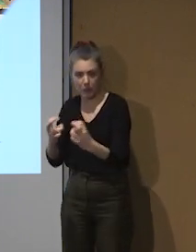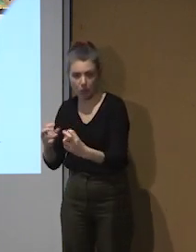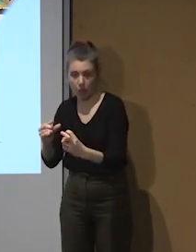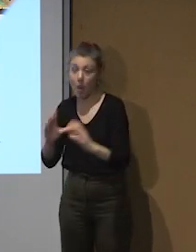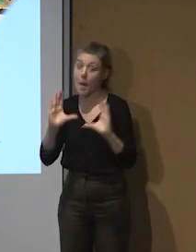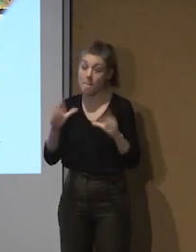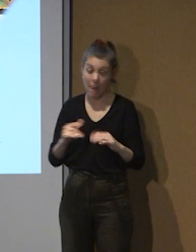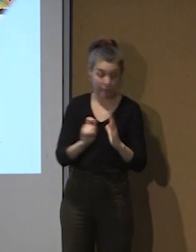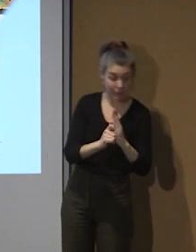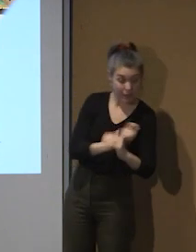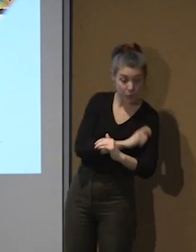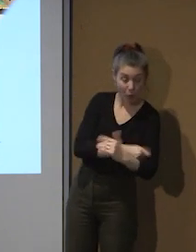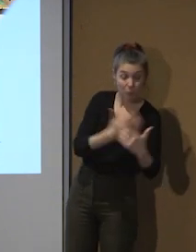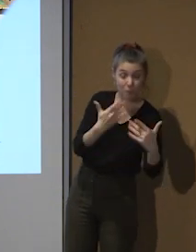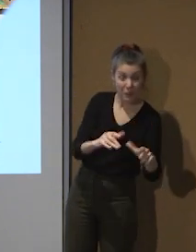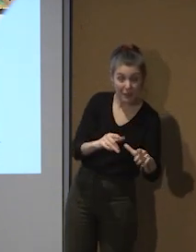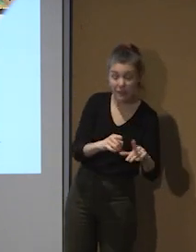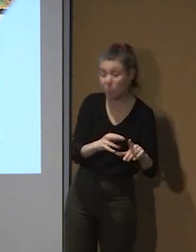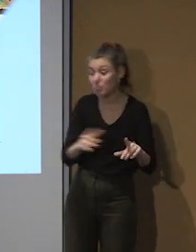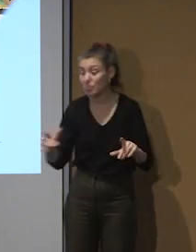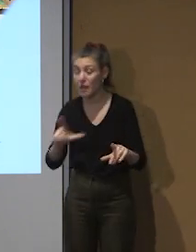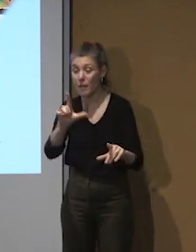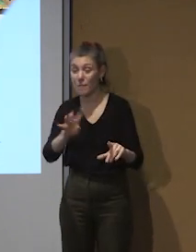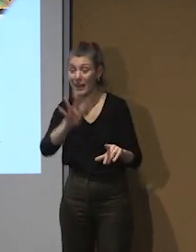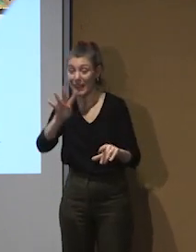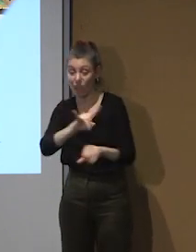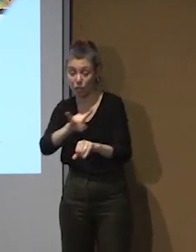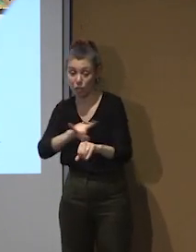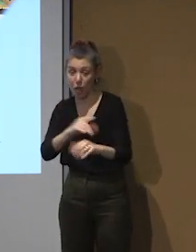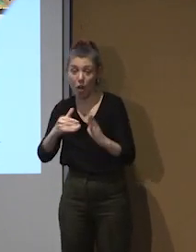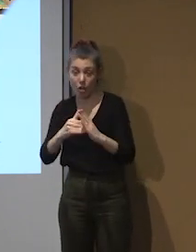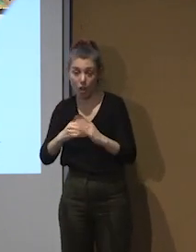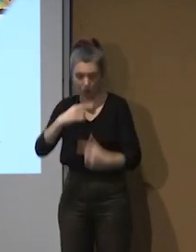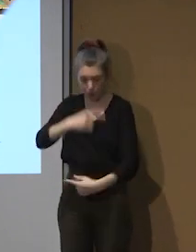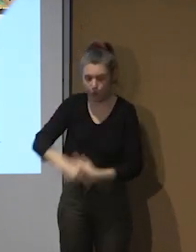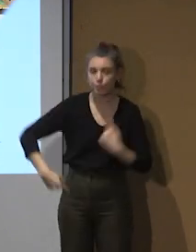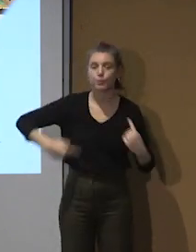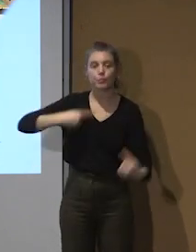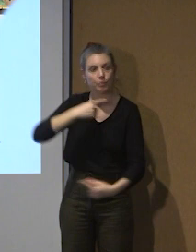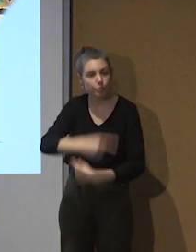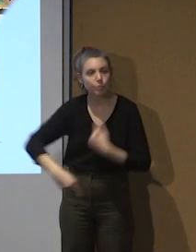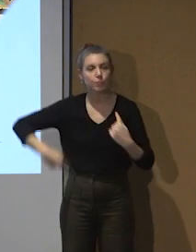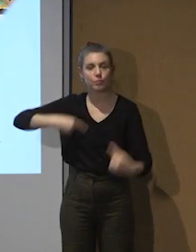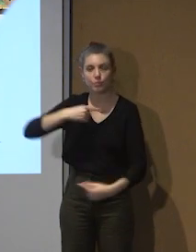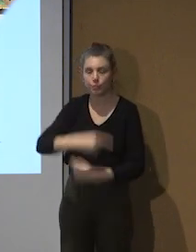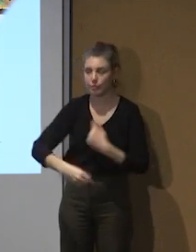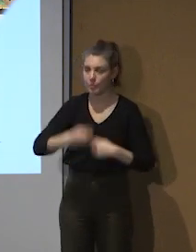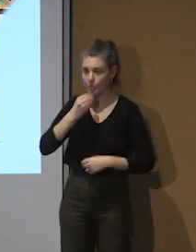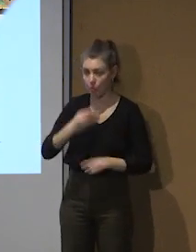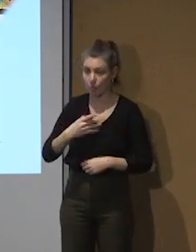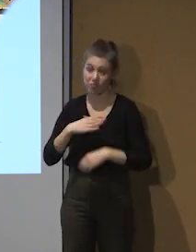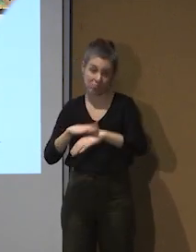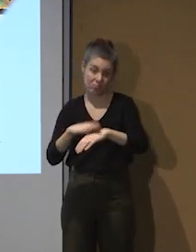heures après avoir fait cette activité physique. Donc, d'autant plus intéressant si on réalise ça plusieurs fois par